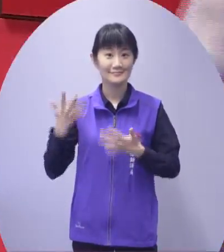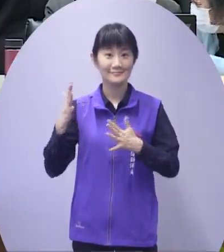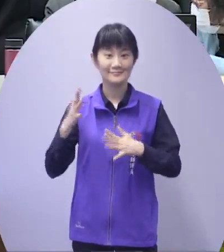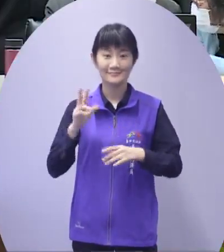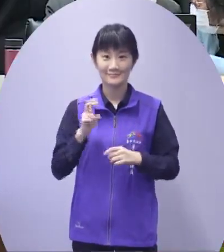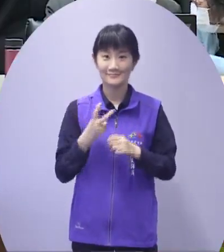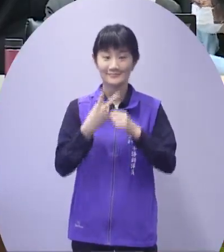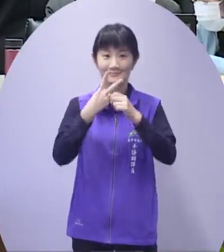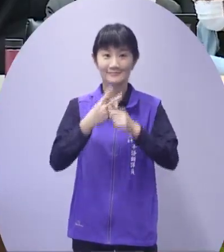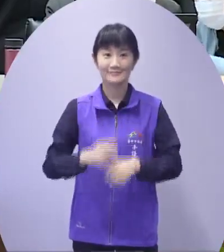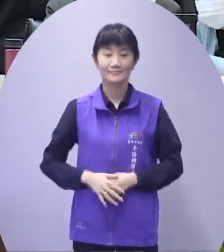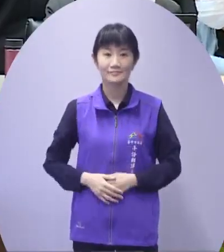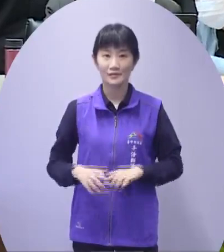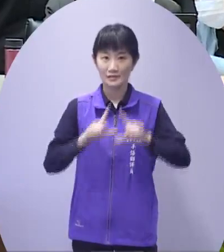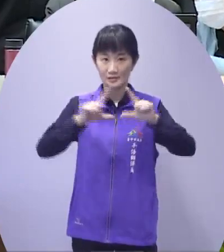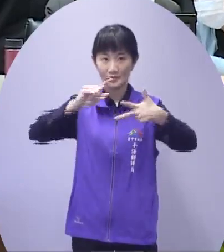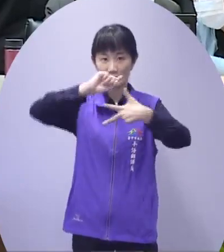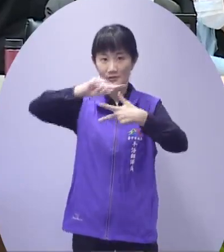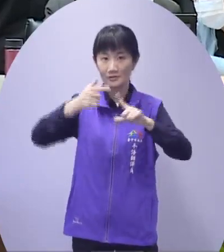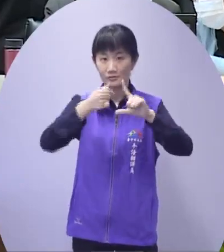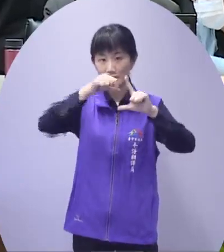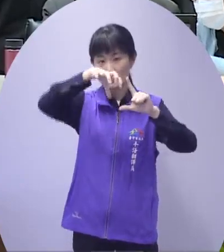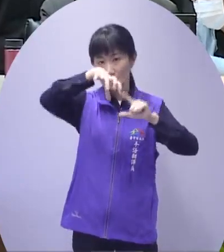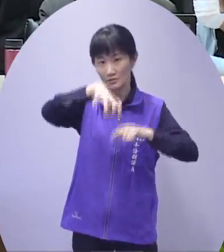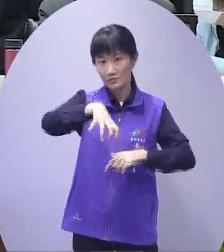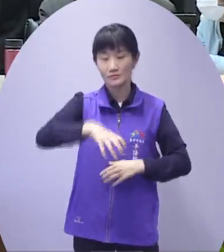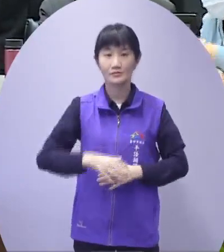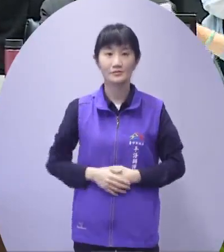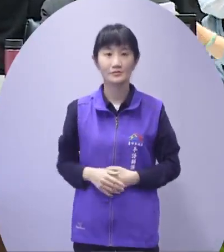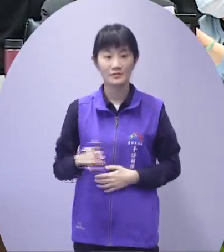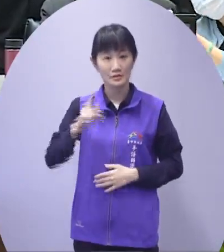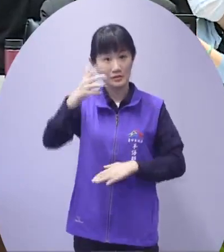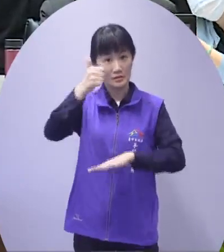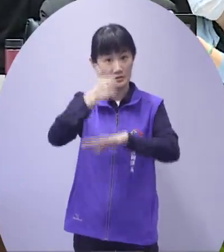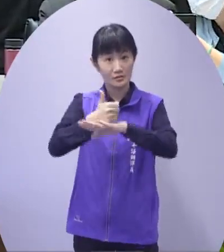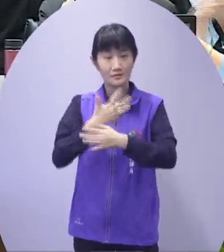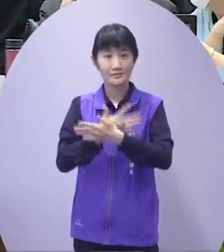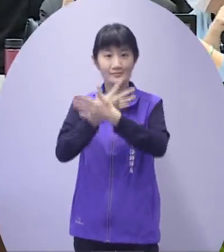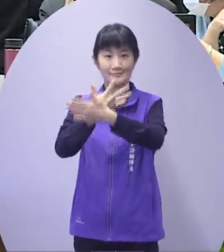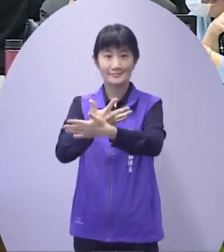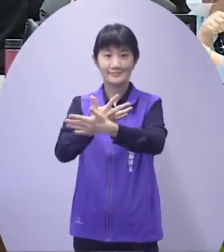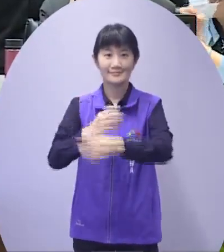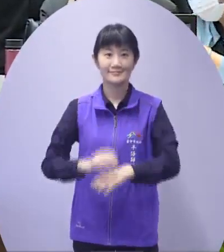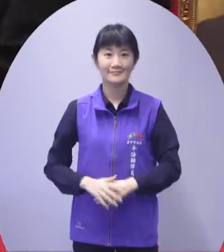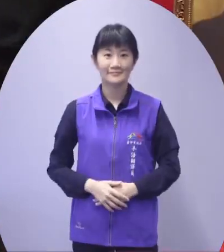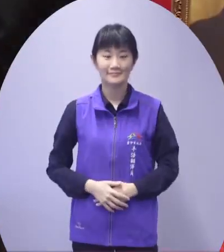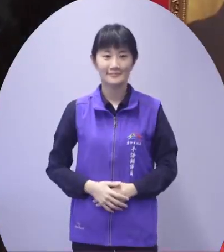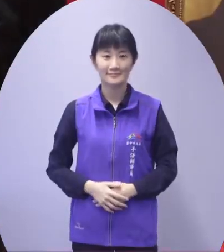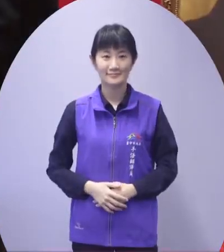第二十二位，大甲区公所陈盈瑜科员，请上台授奖。